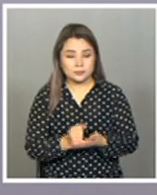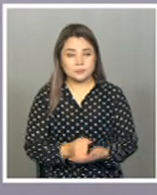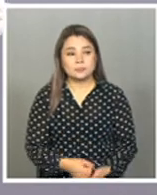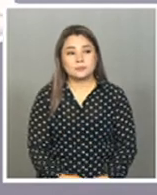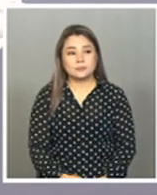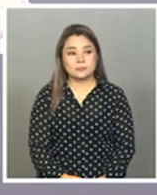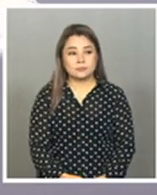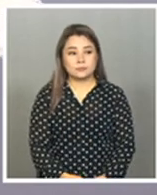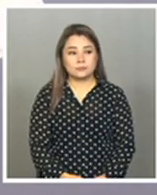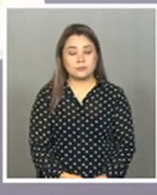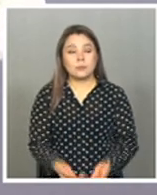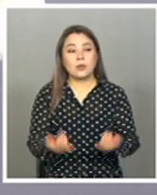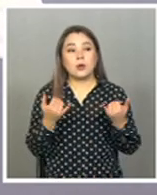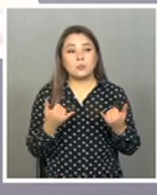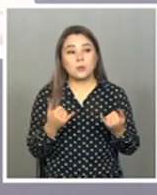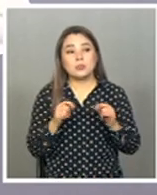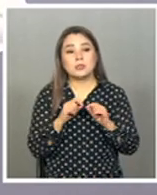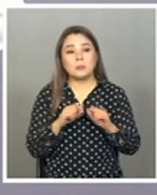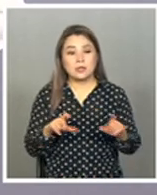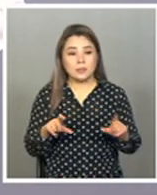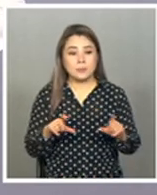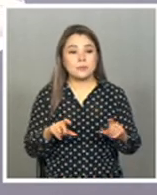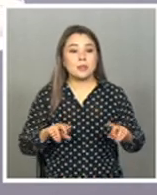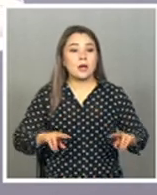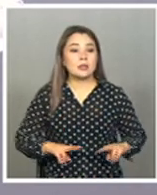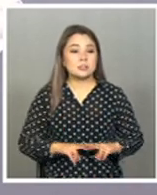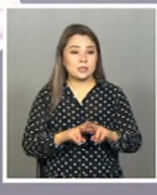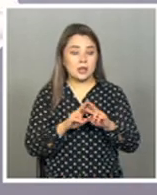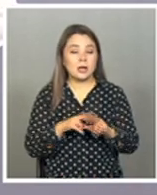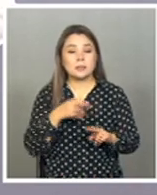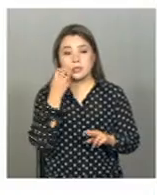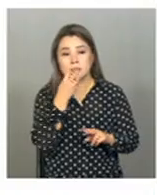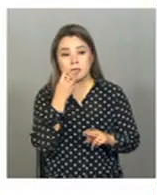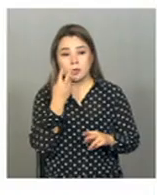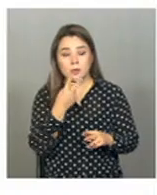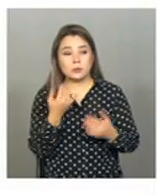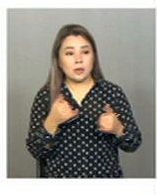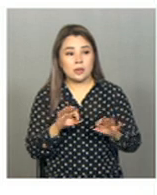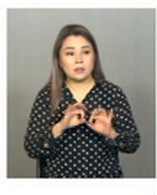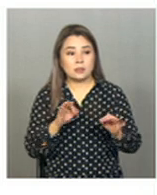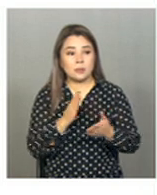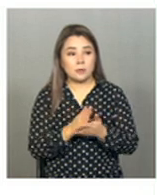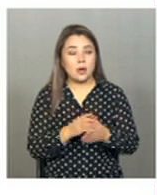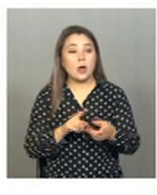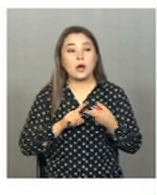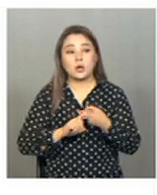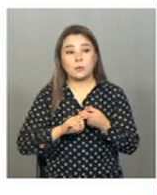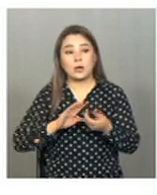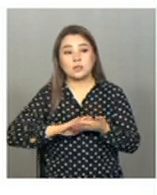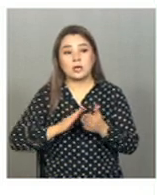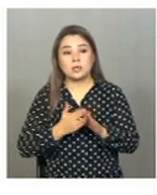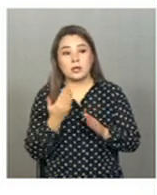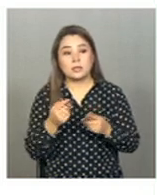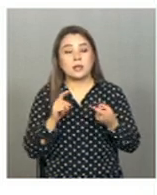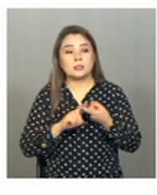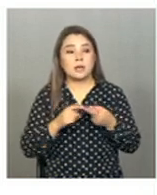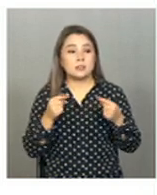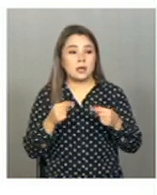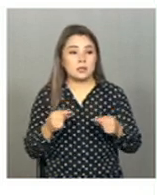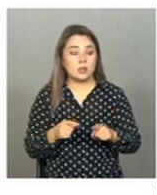қорытындылайық. Бүгінгі сабақта Астана циркі жайлы білдіңіз. Коммуникативтік жағдаятқа сай ресми сөздер